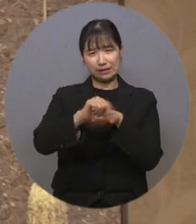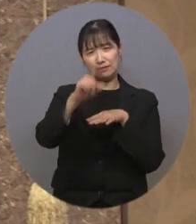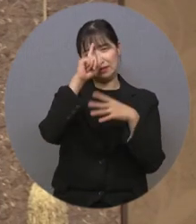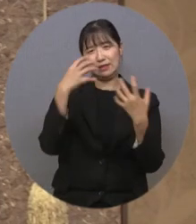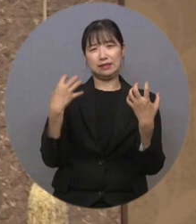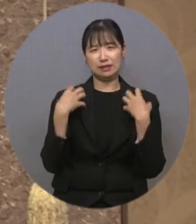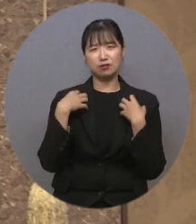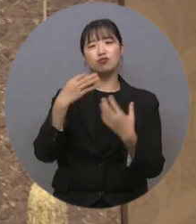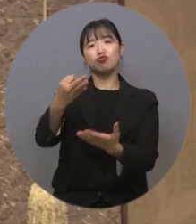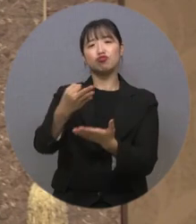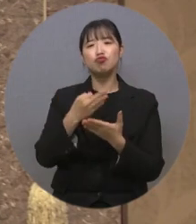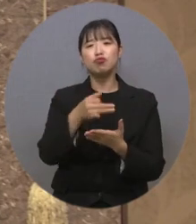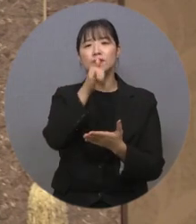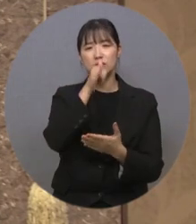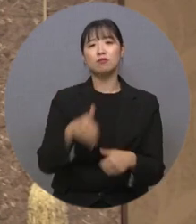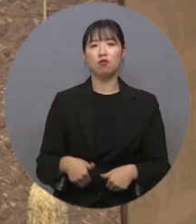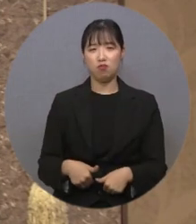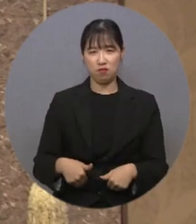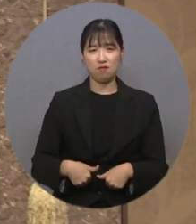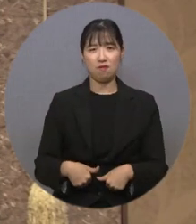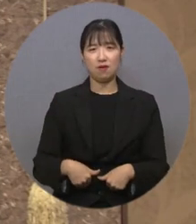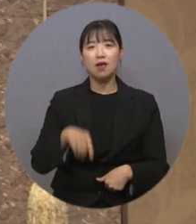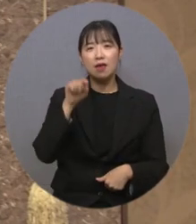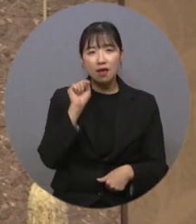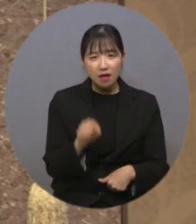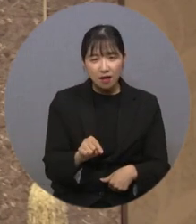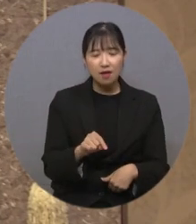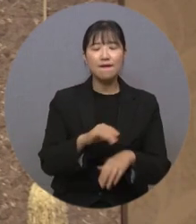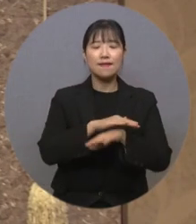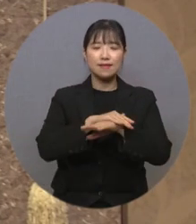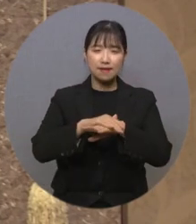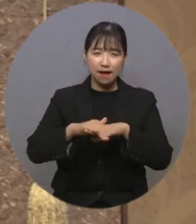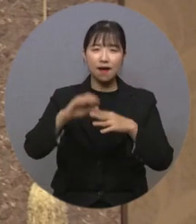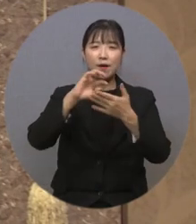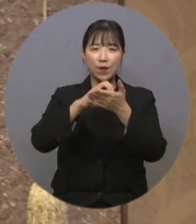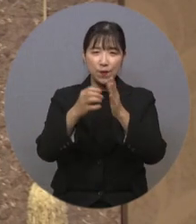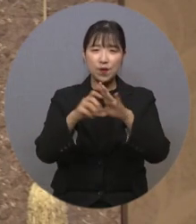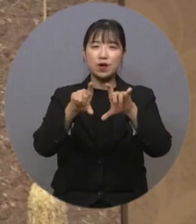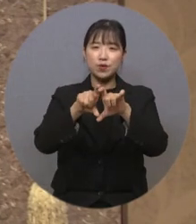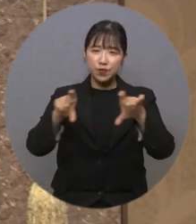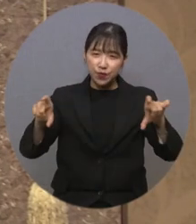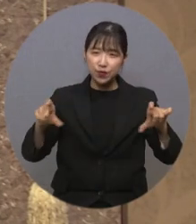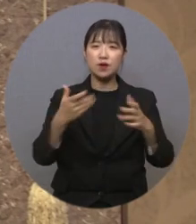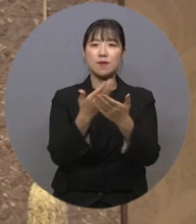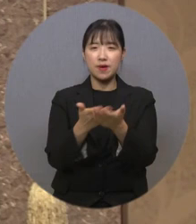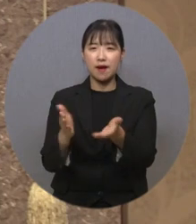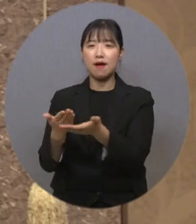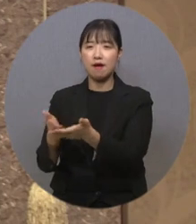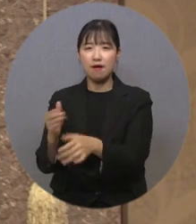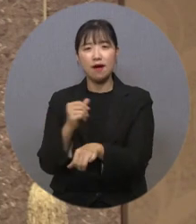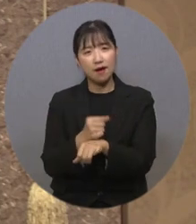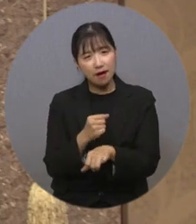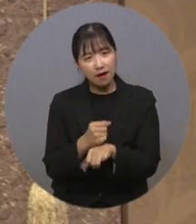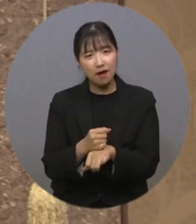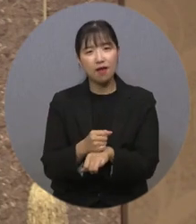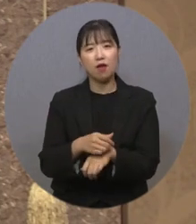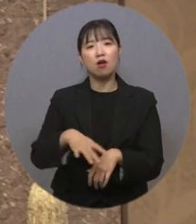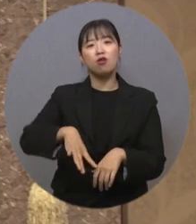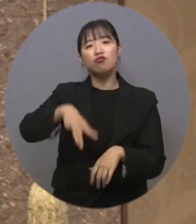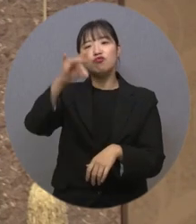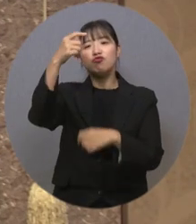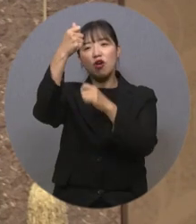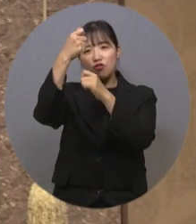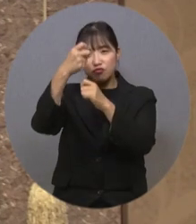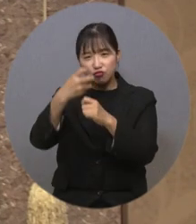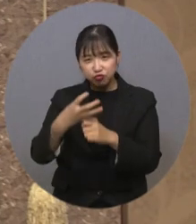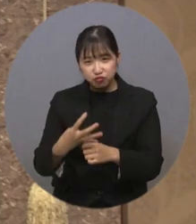지방자치단체도 수입이 있어야 하는 거죠. 네. 이것을 적절하게 균등하게 잘 배분하고 우선순위를